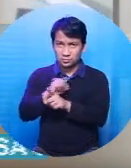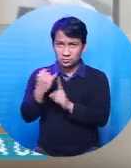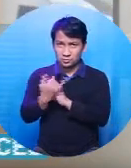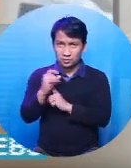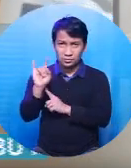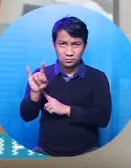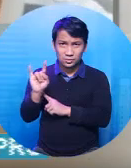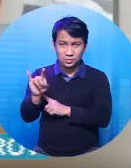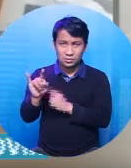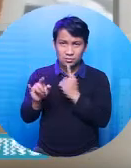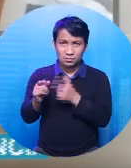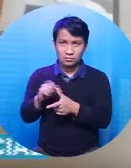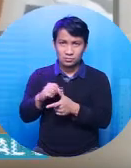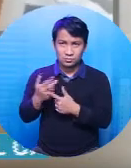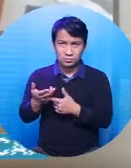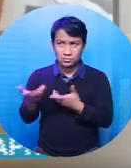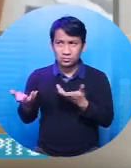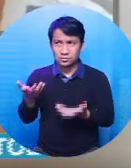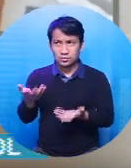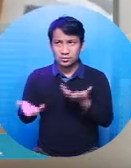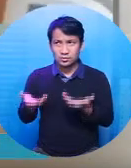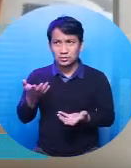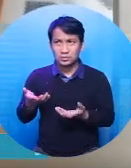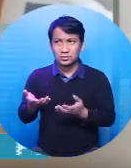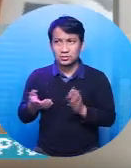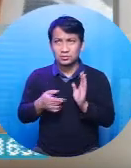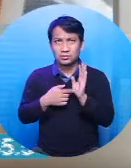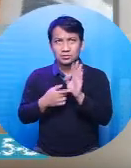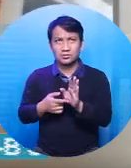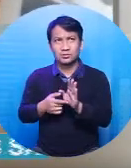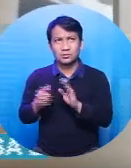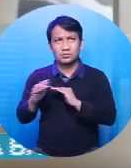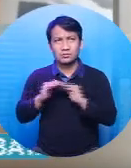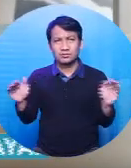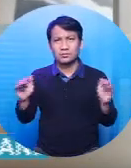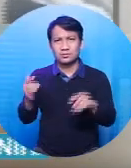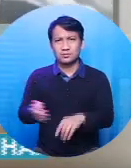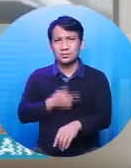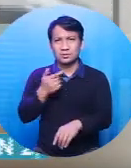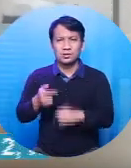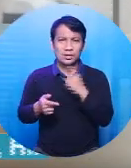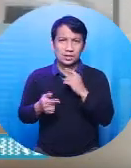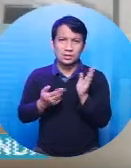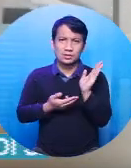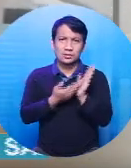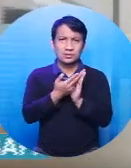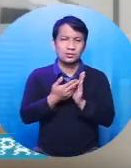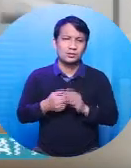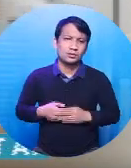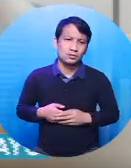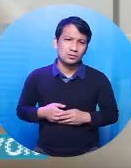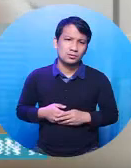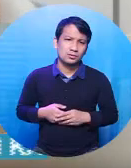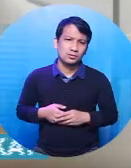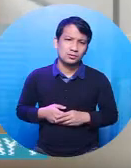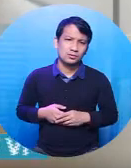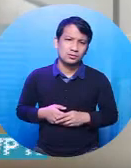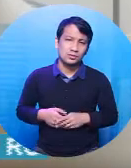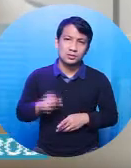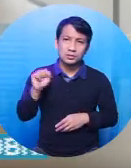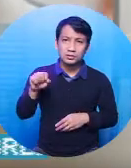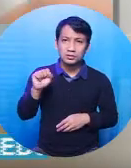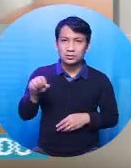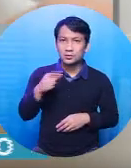media? Come on, be honest. Para hindi na tayo tumagal pa rito. Opo, sir. Kasi ganito po yun,